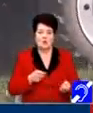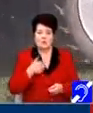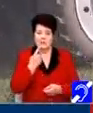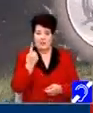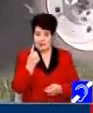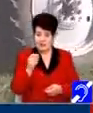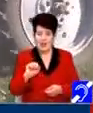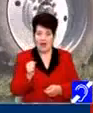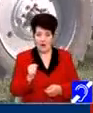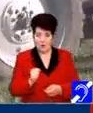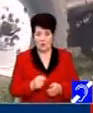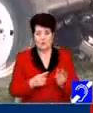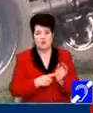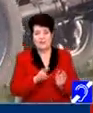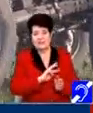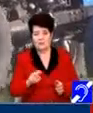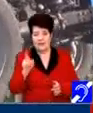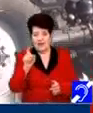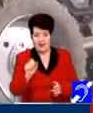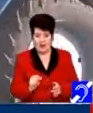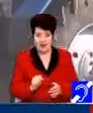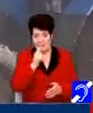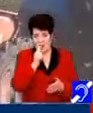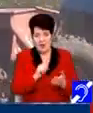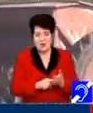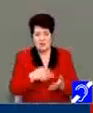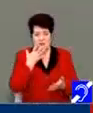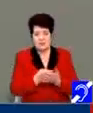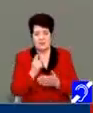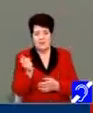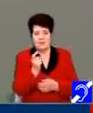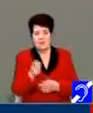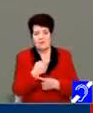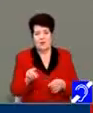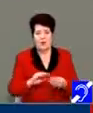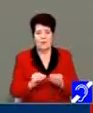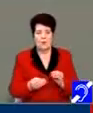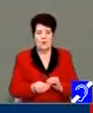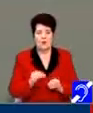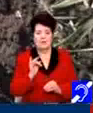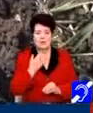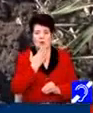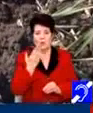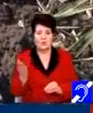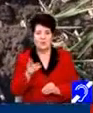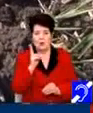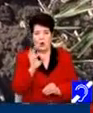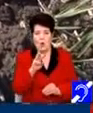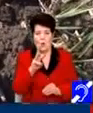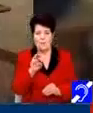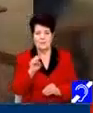la 1 august, cele peste 6.000 de hectare sechestrate vor ajunge în posesia fermierilor fără alte probleme și că vor fi ultimele compensații pe